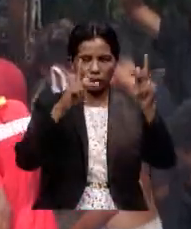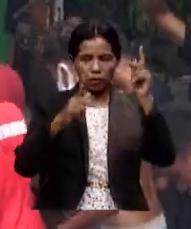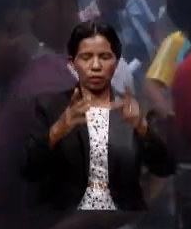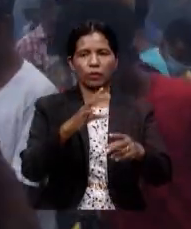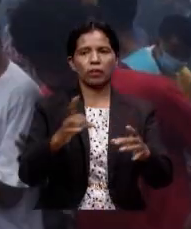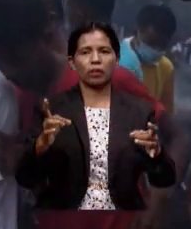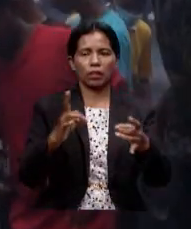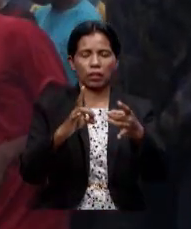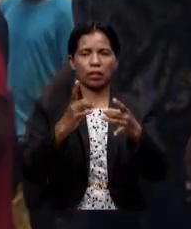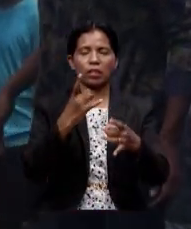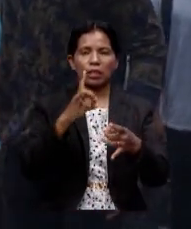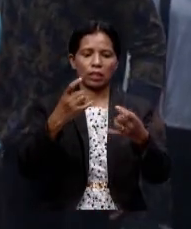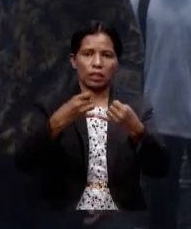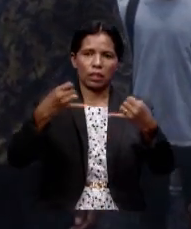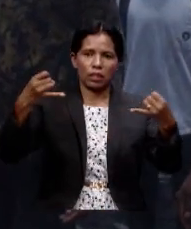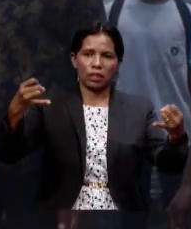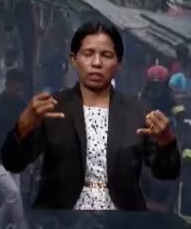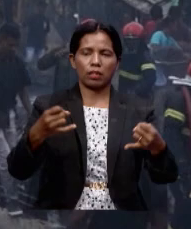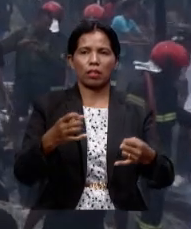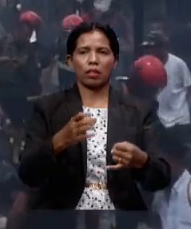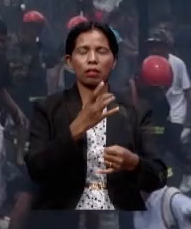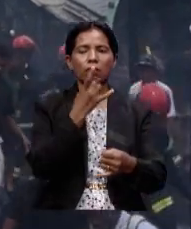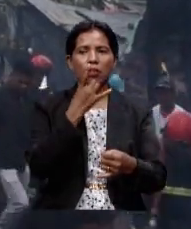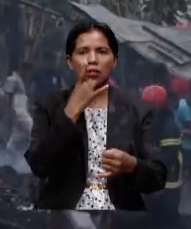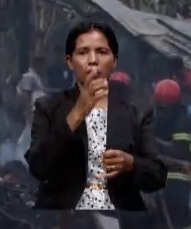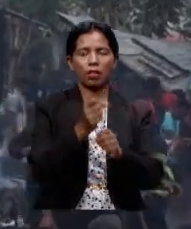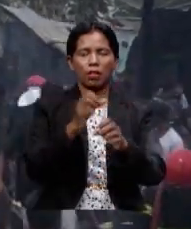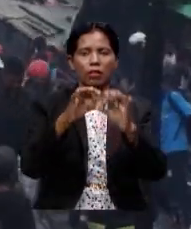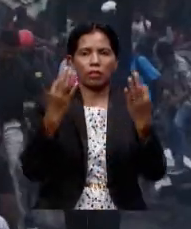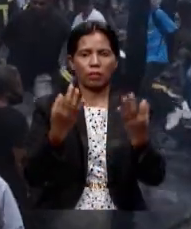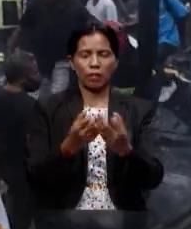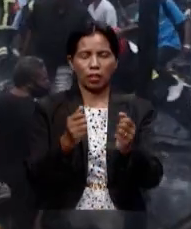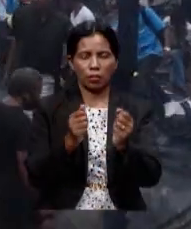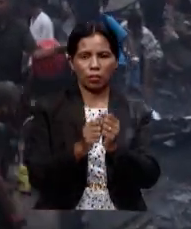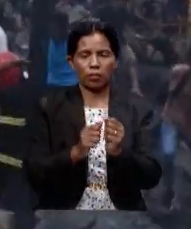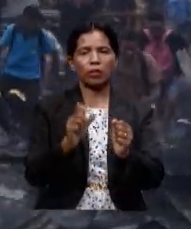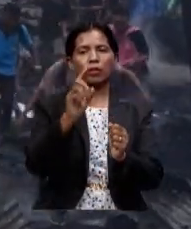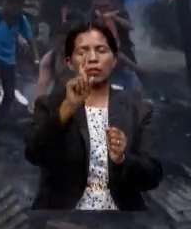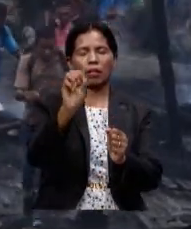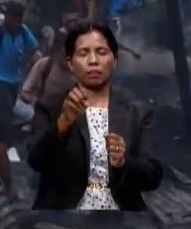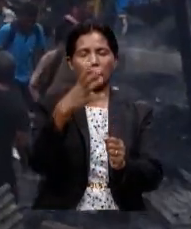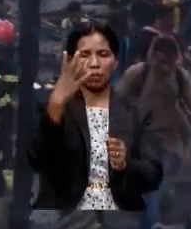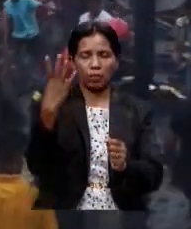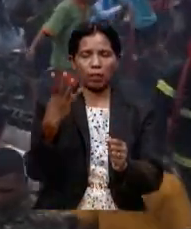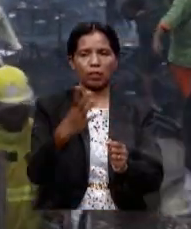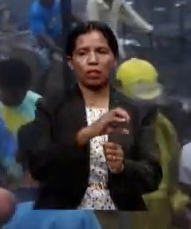circuito fio eletricidade o de resulta família vítima uma casa no lugar sinhat la concessão no